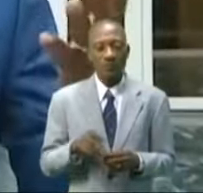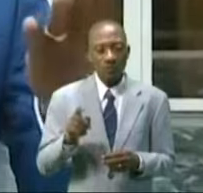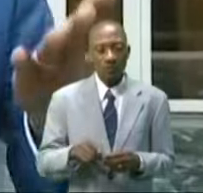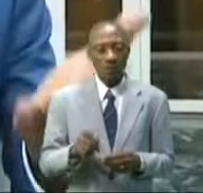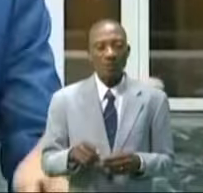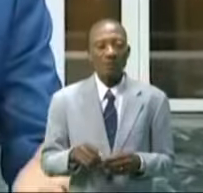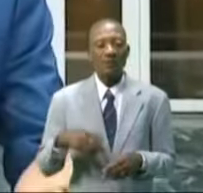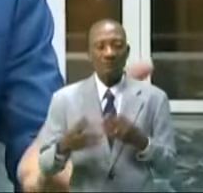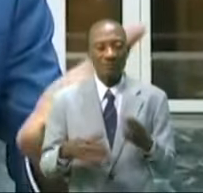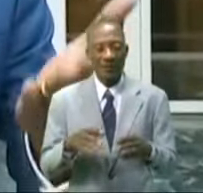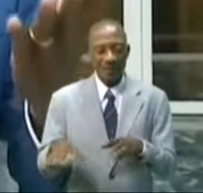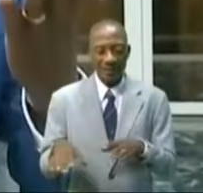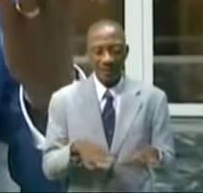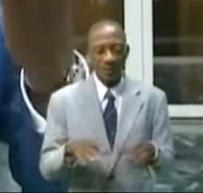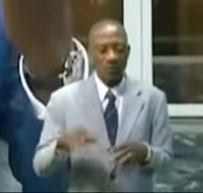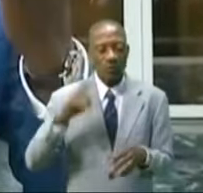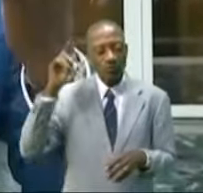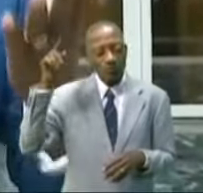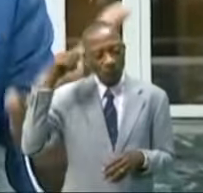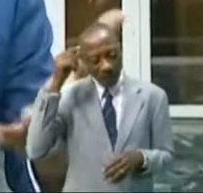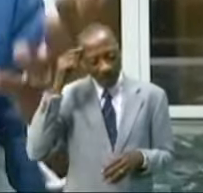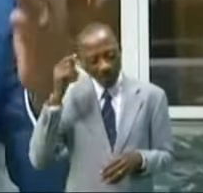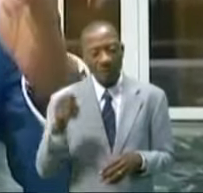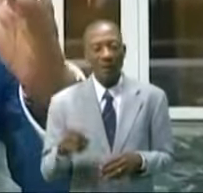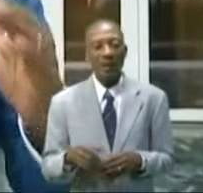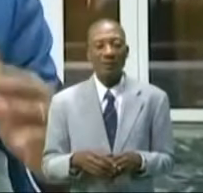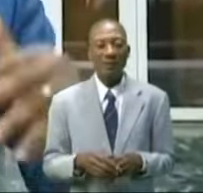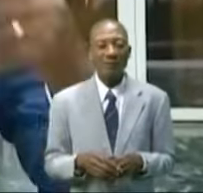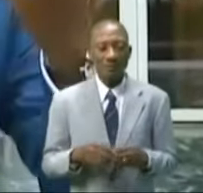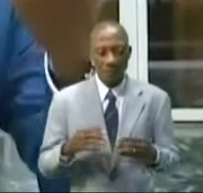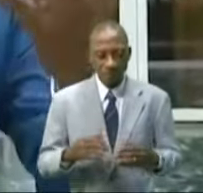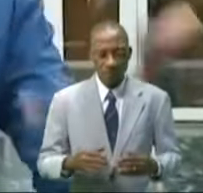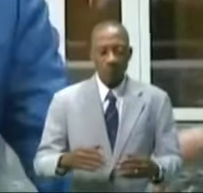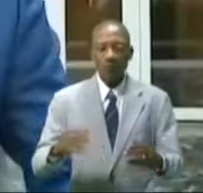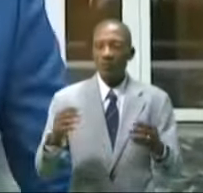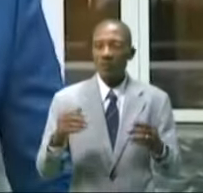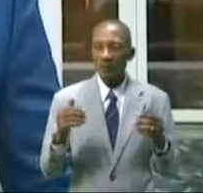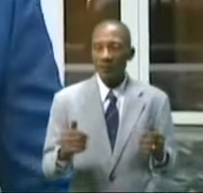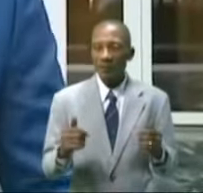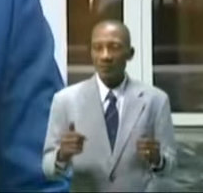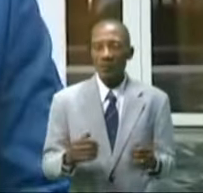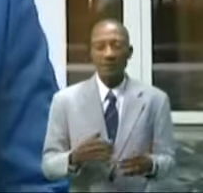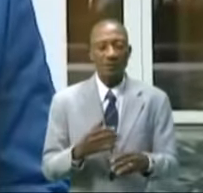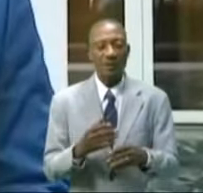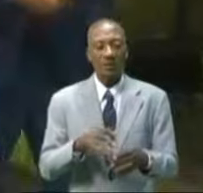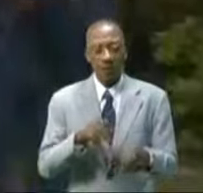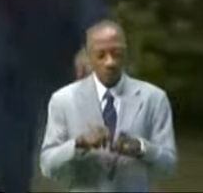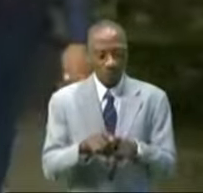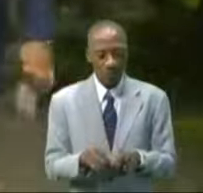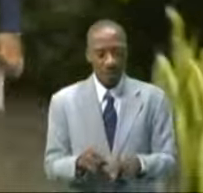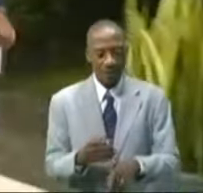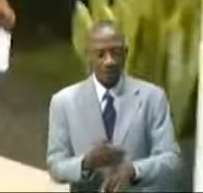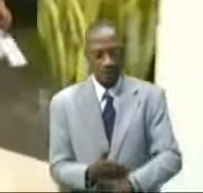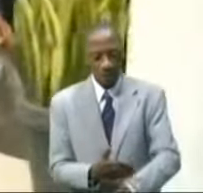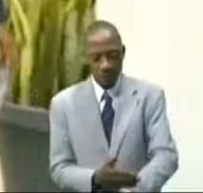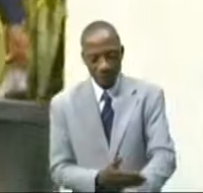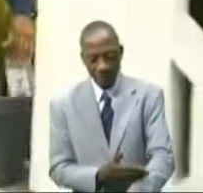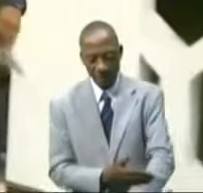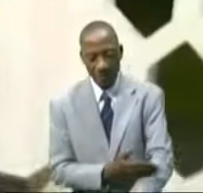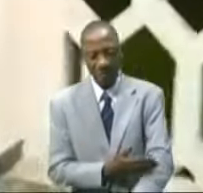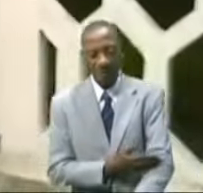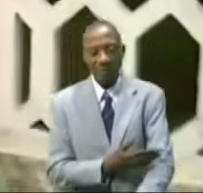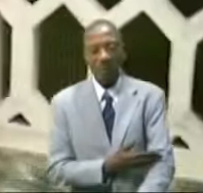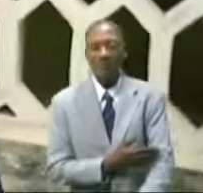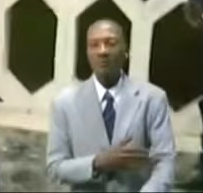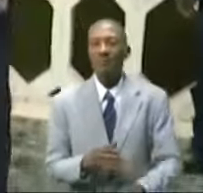gouvernement trouvent un matelas sur lesquelles elles vont prospérer et porter des fruits en